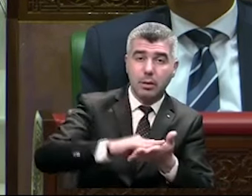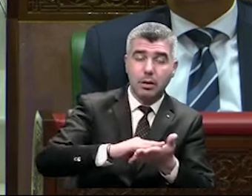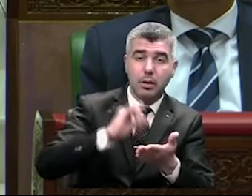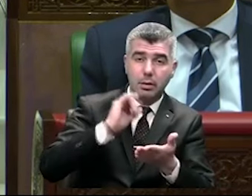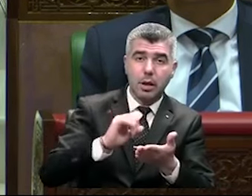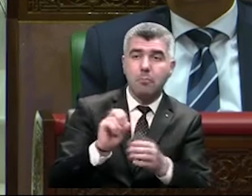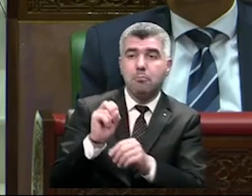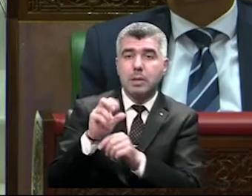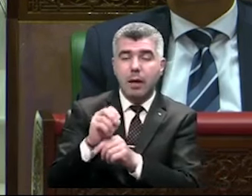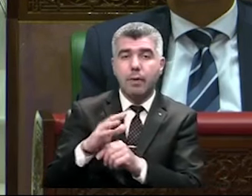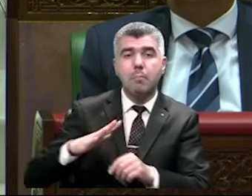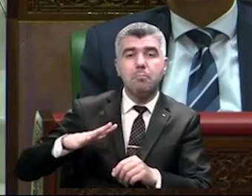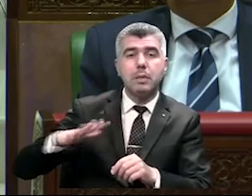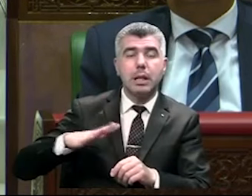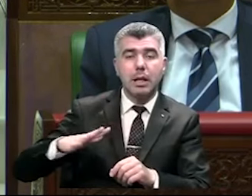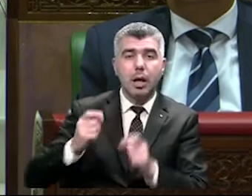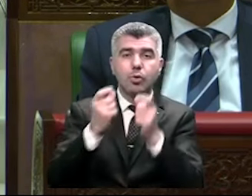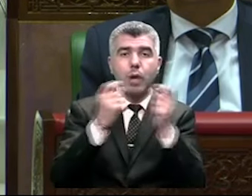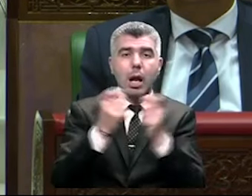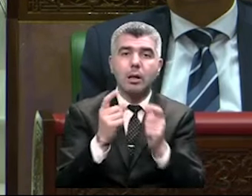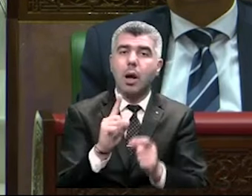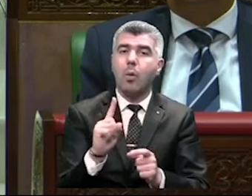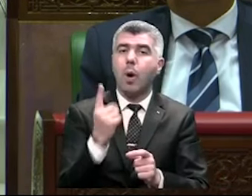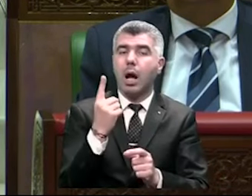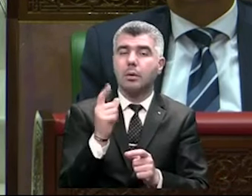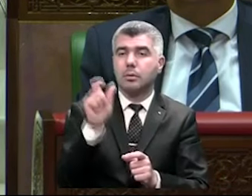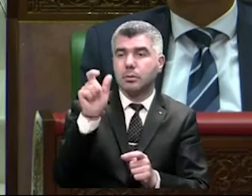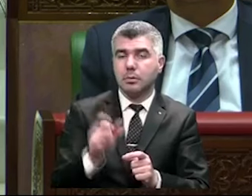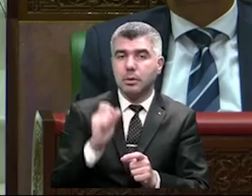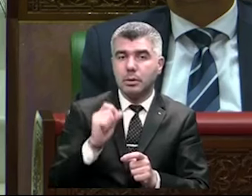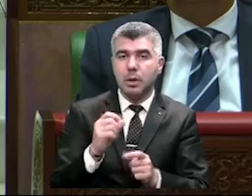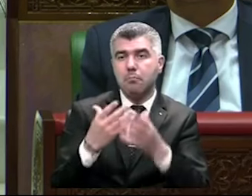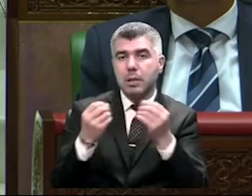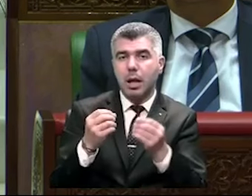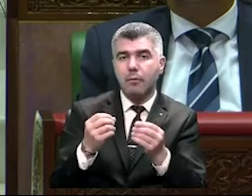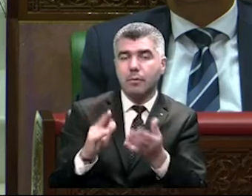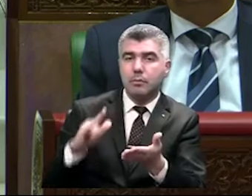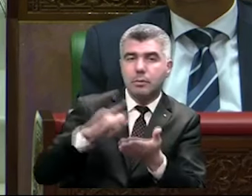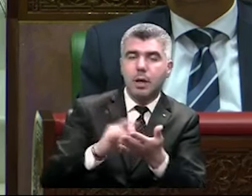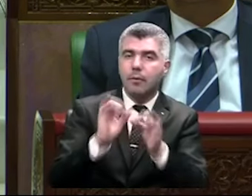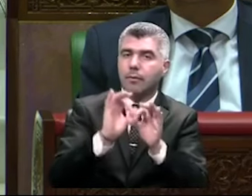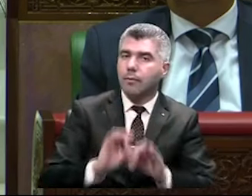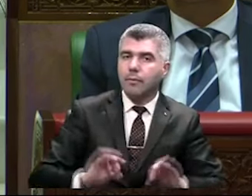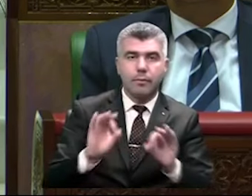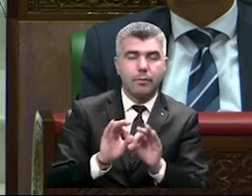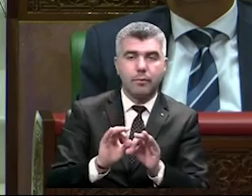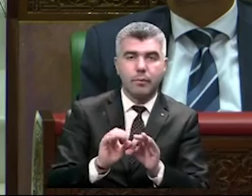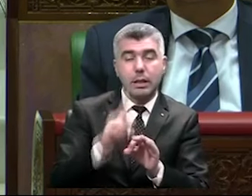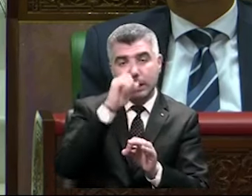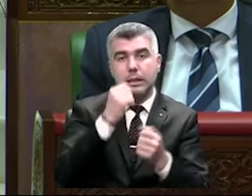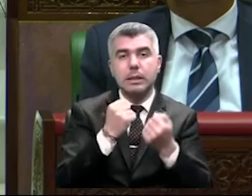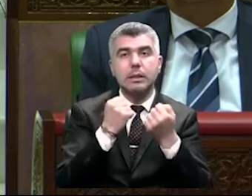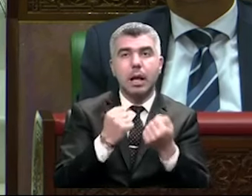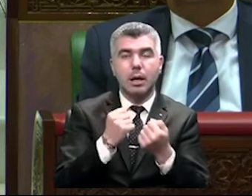الداخليه ومع احتكار شركه دوليه وحيده لهذه الخدمه دون تقويه الخطوط الوطنيه يشكل مغامره حقيقيه